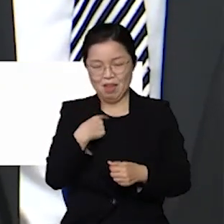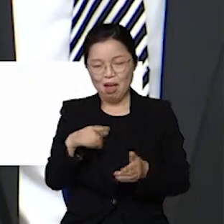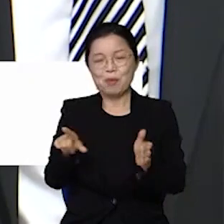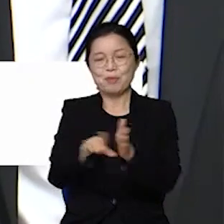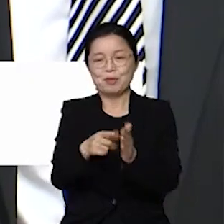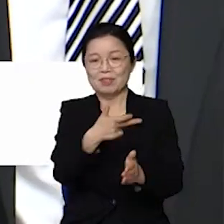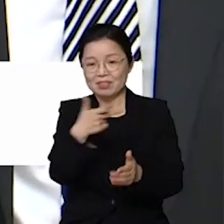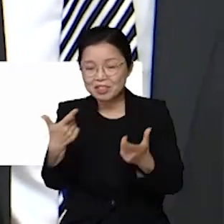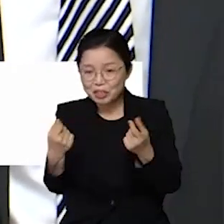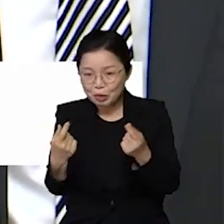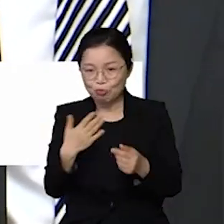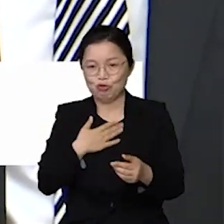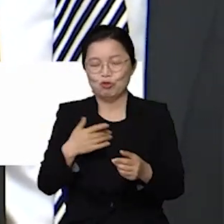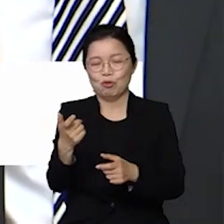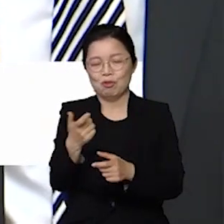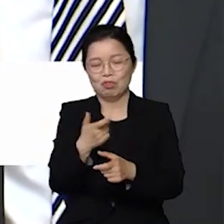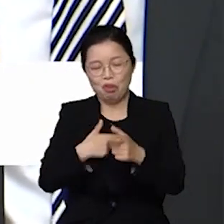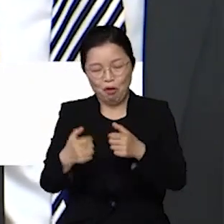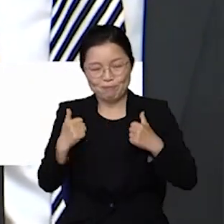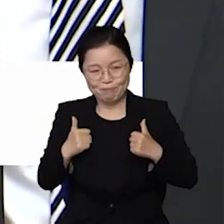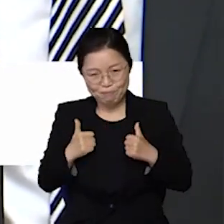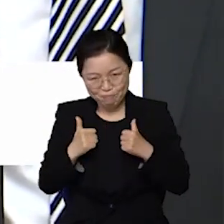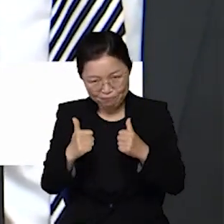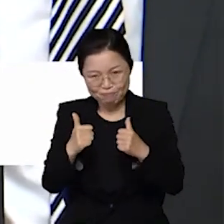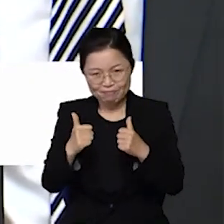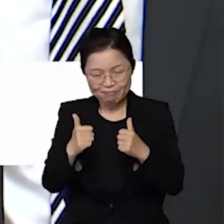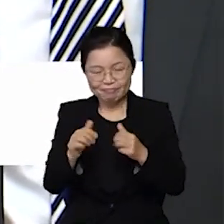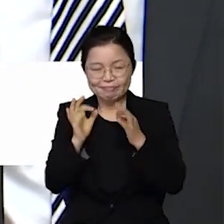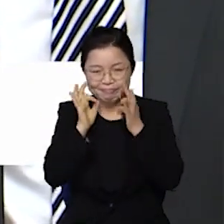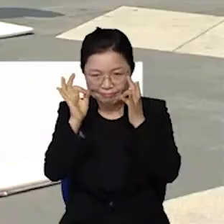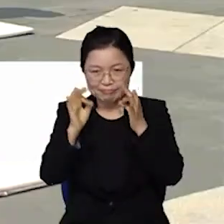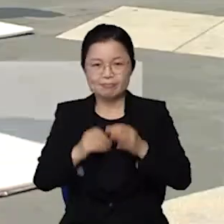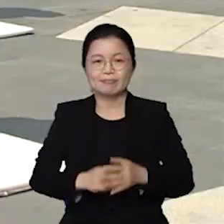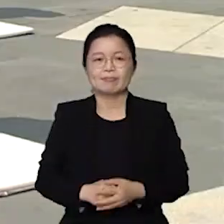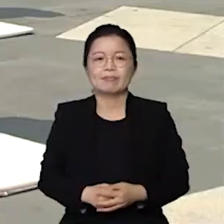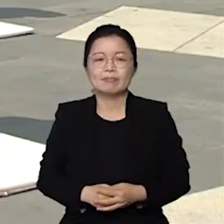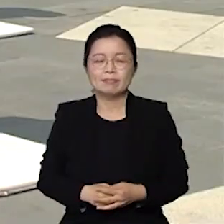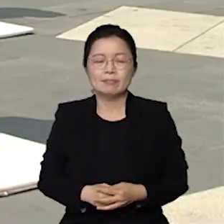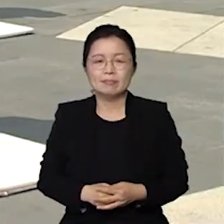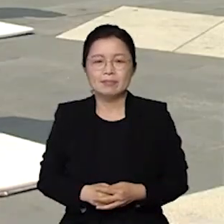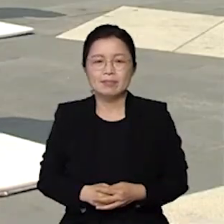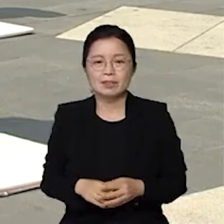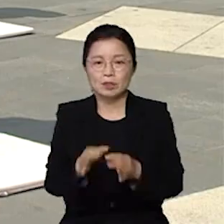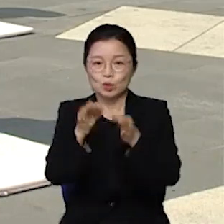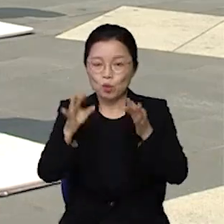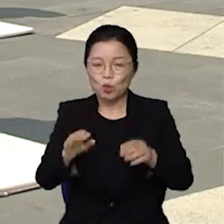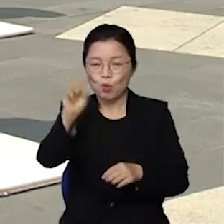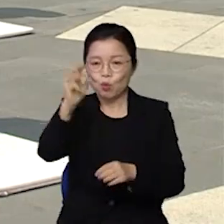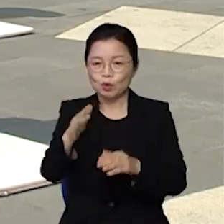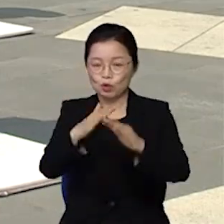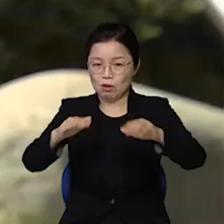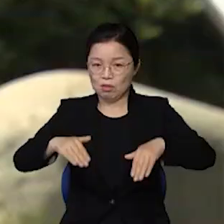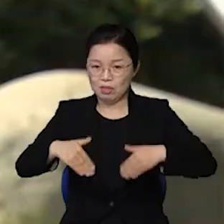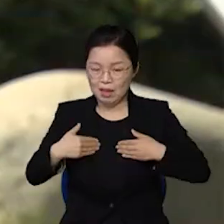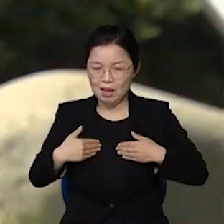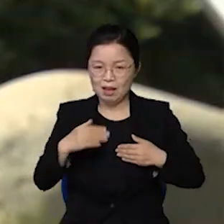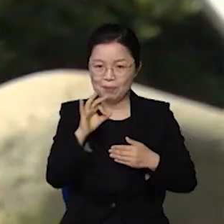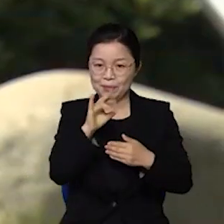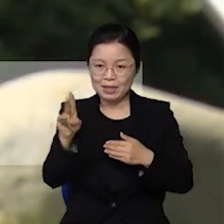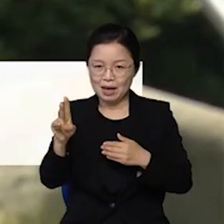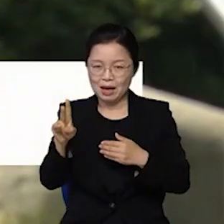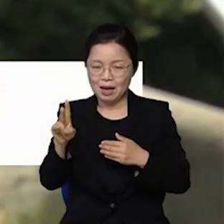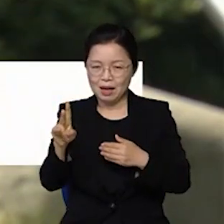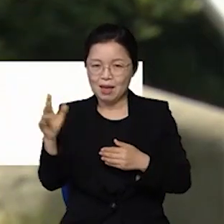커질 만큼 저희도 더 열심히 정진하도록 하겠습니다. 그동안 광주 전남에서 제1야당